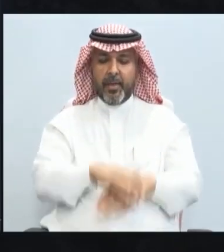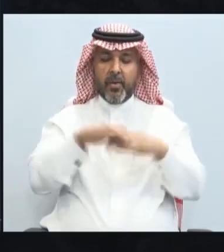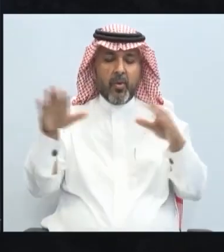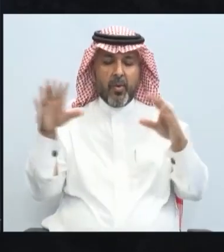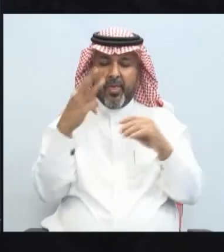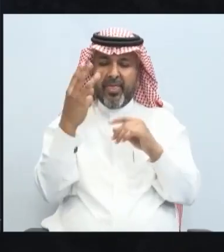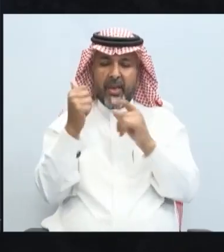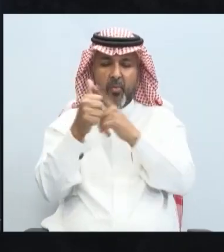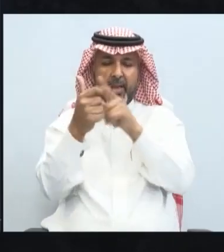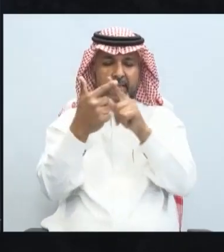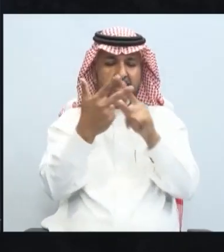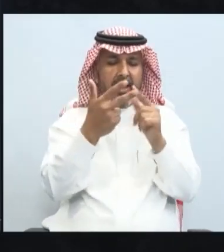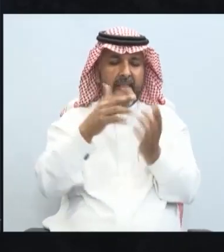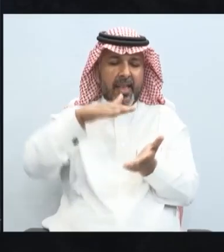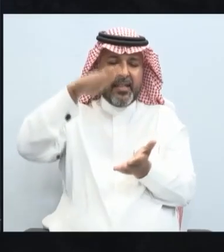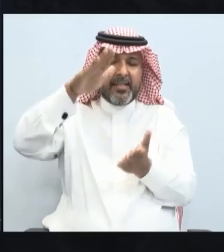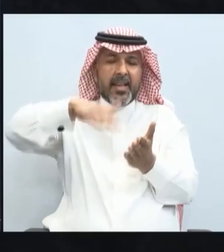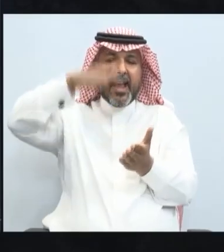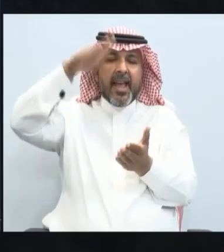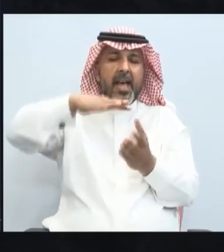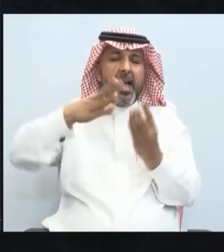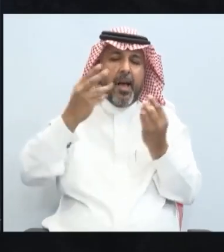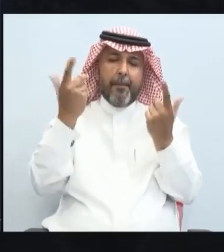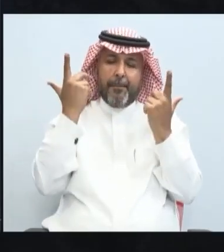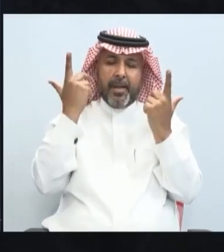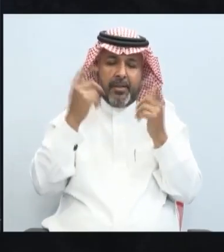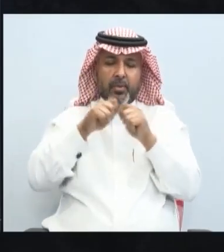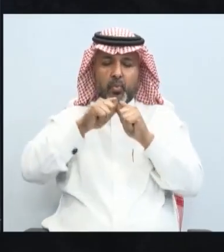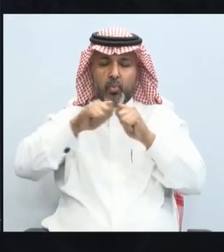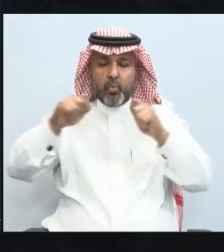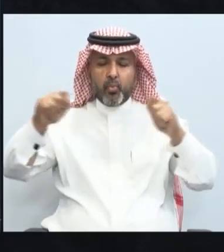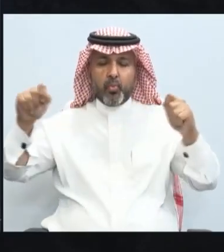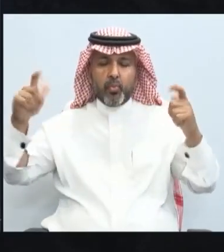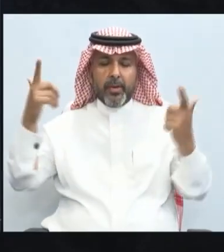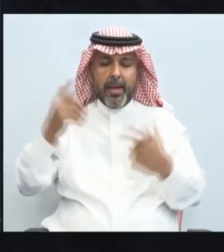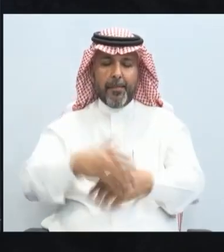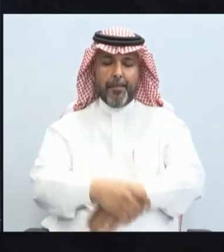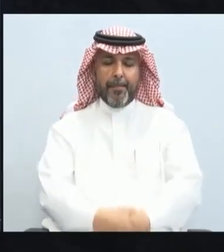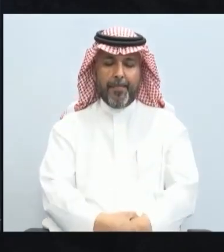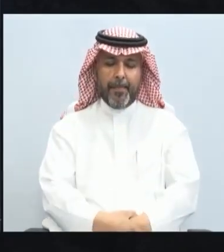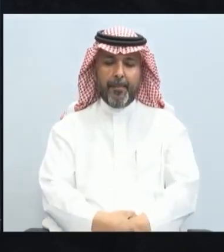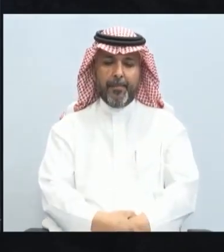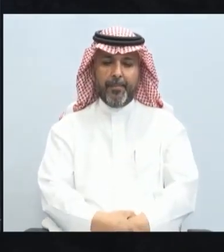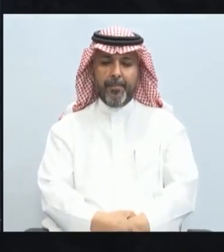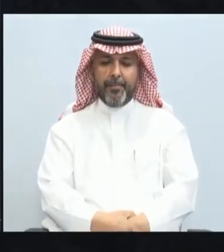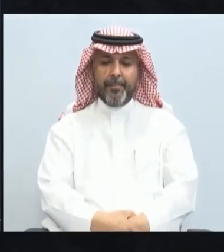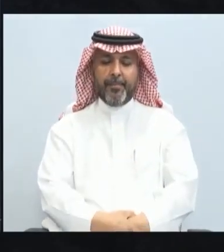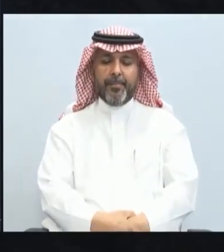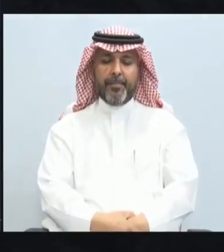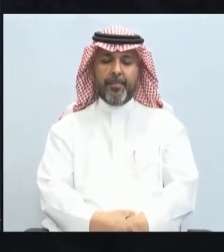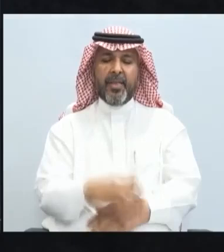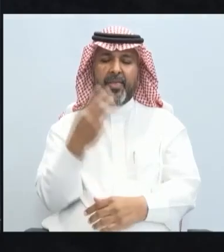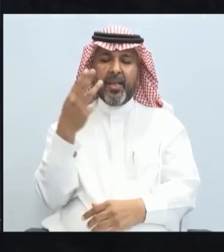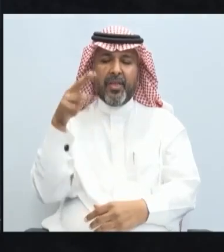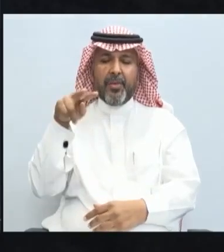معرفه وطول الدوره كل الدوال الساين والكوساين والسك والكوس 360